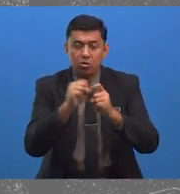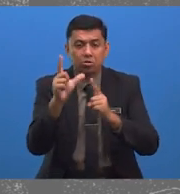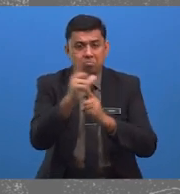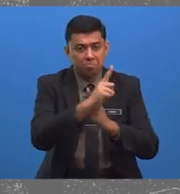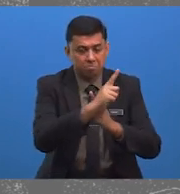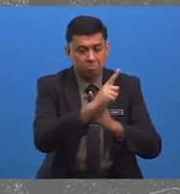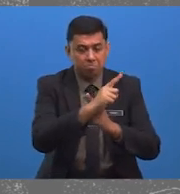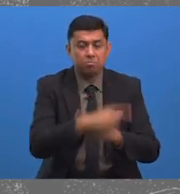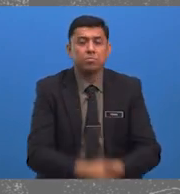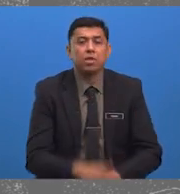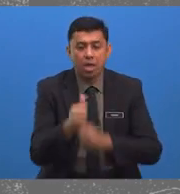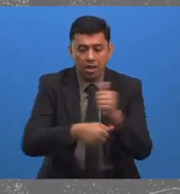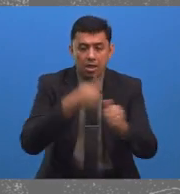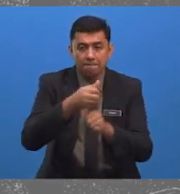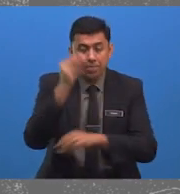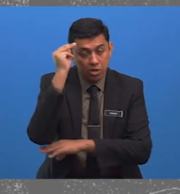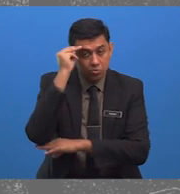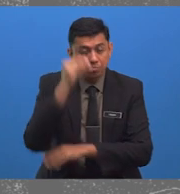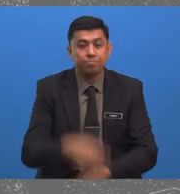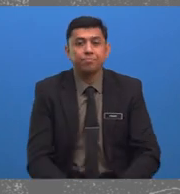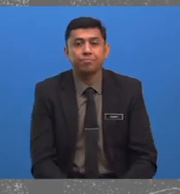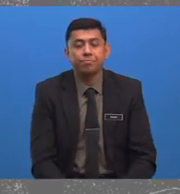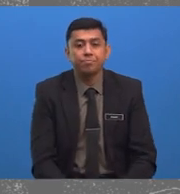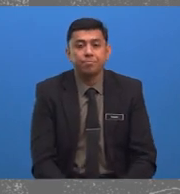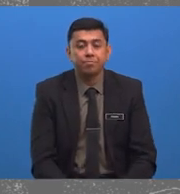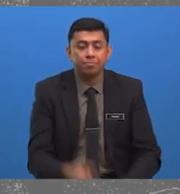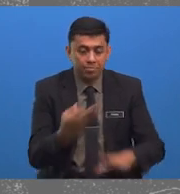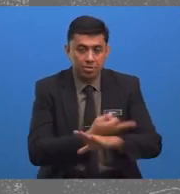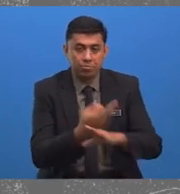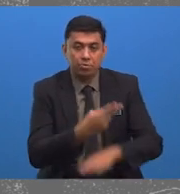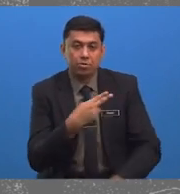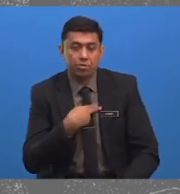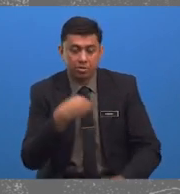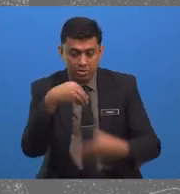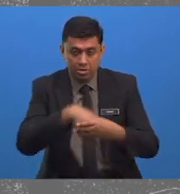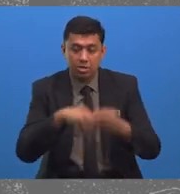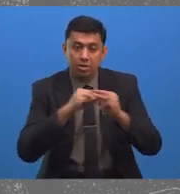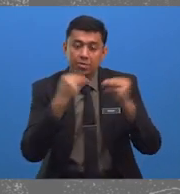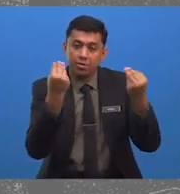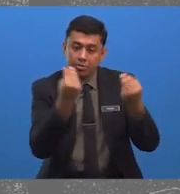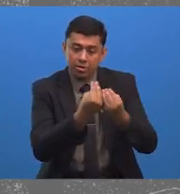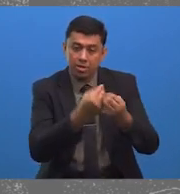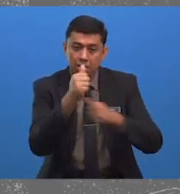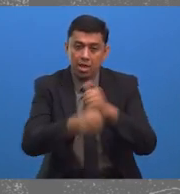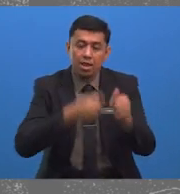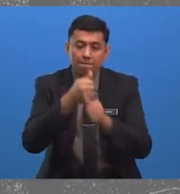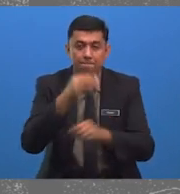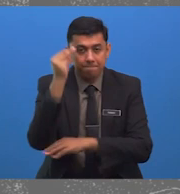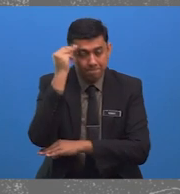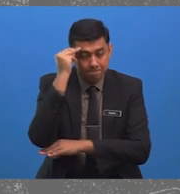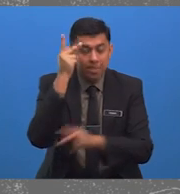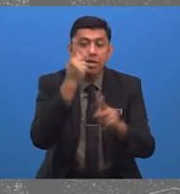Melayu? Jawapannya ialah fungsi hamba dalam masyarakat alam Melayu